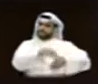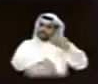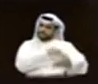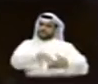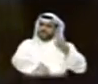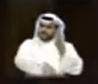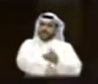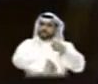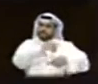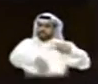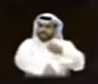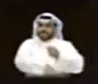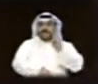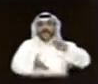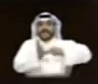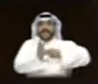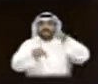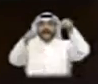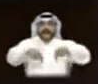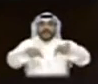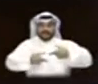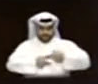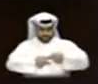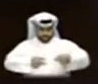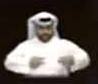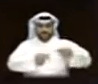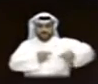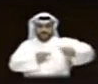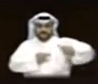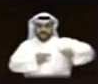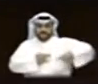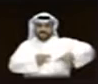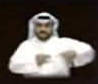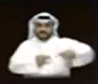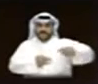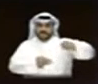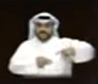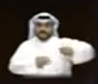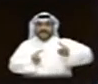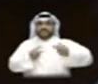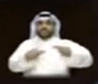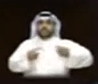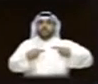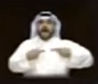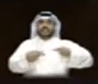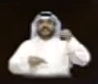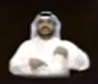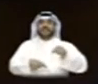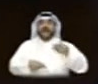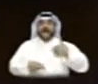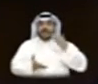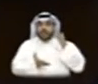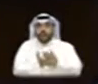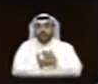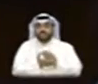أو stopping of this medication، متى نوقف هذا العلاج؟ ما نقدر نوقف فجأة، لازم بالتدريج. إذا وقفنا فجأة